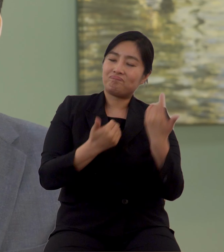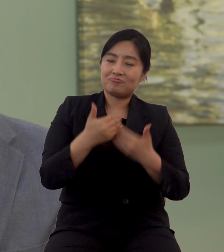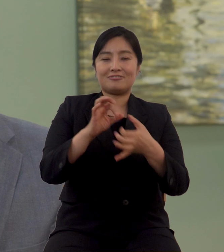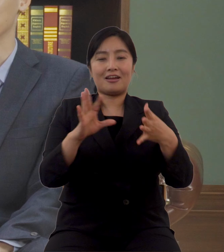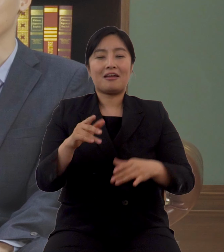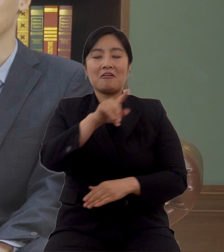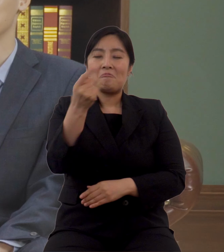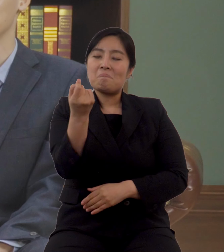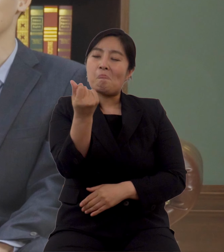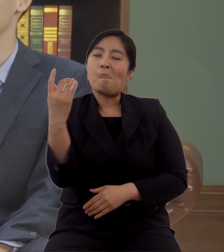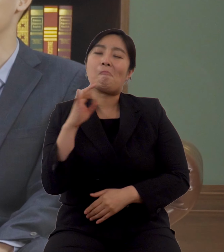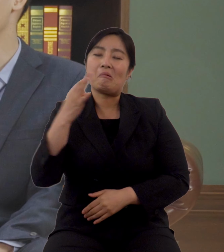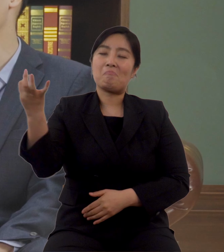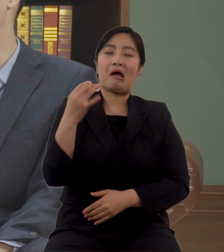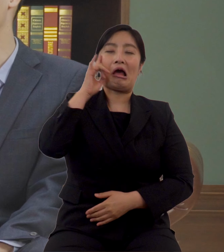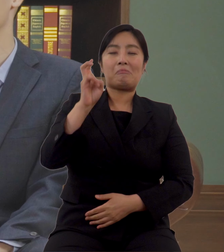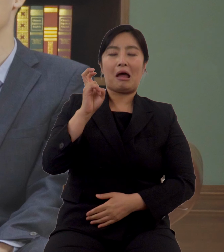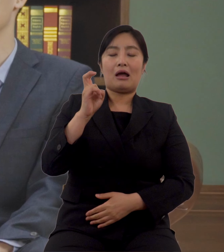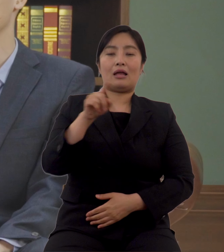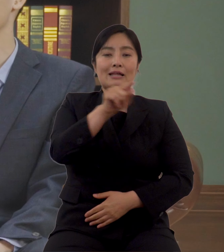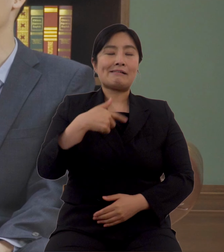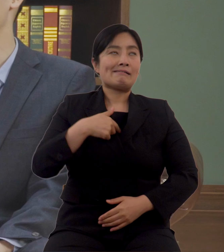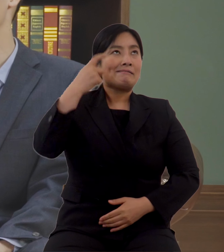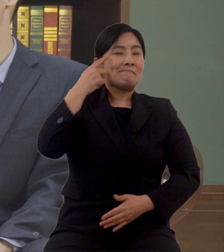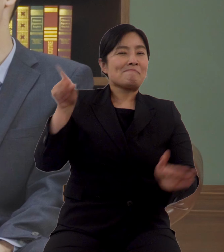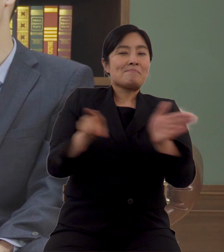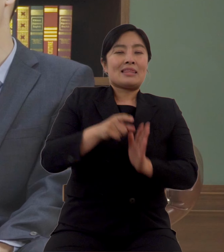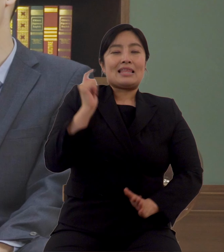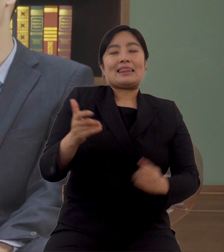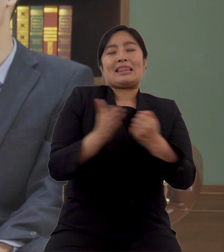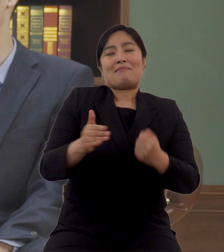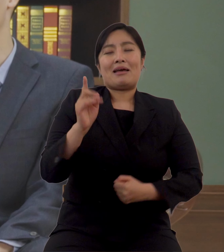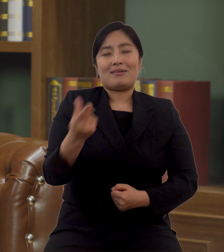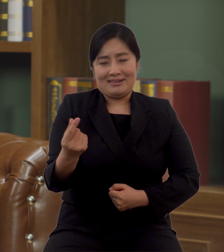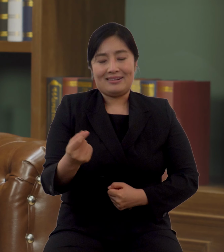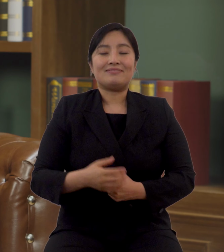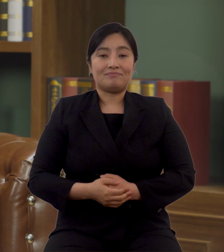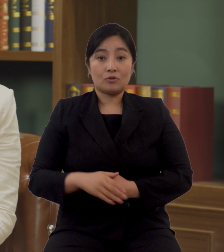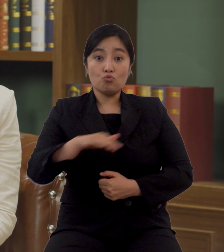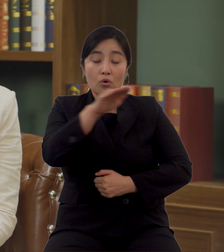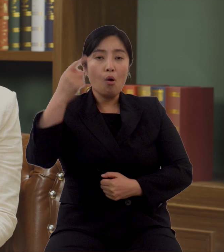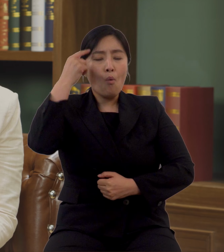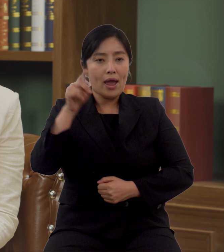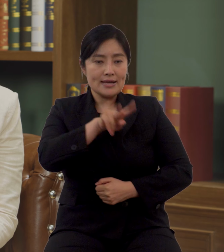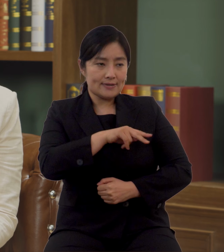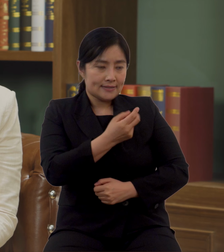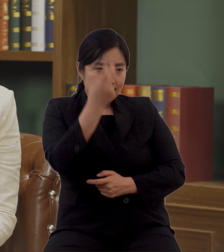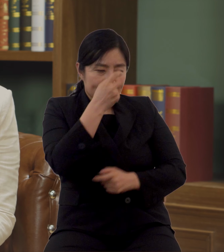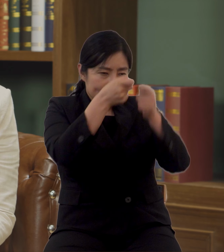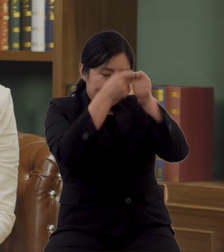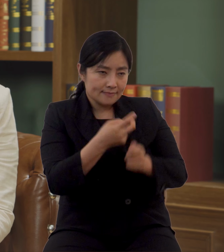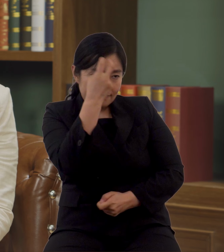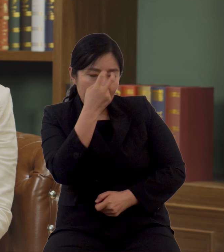누가 됐든 이 장면을 설마 누가 보겠어, 이런 확신이 강하게 전제되어 있다는 생각이 듭니다. 네, 우리가 왜